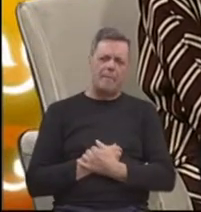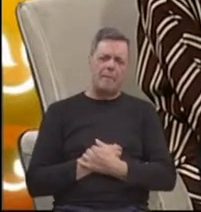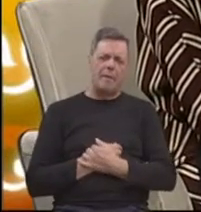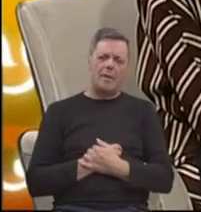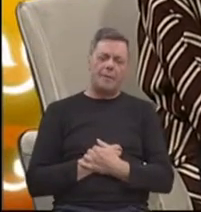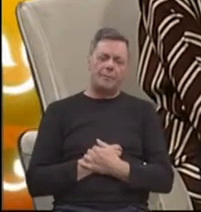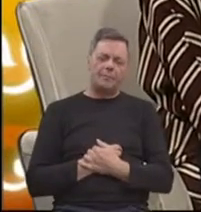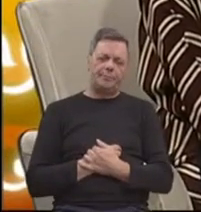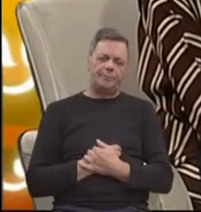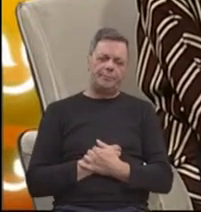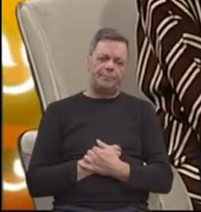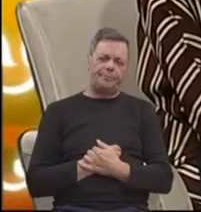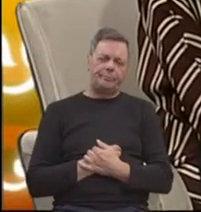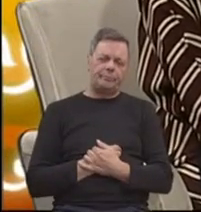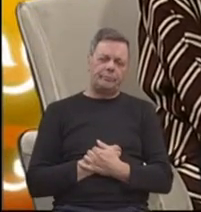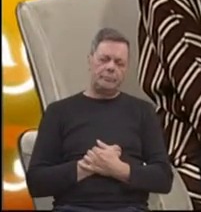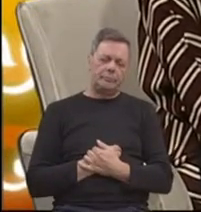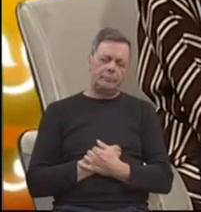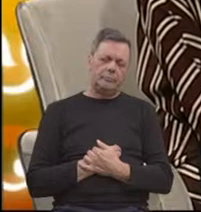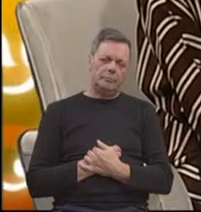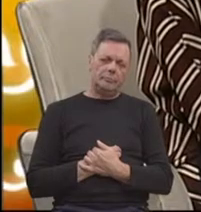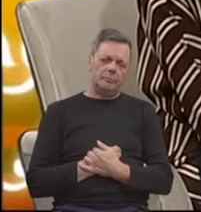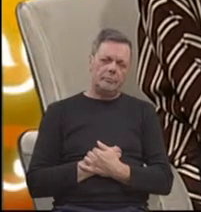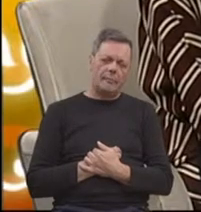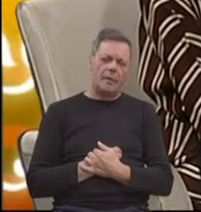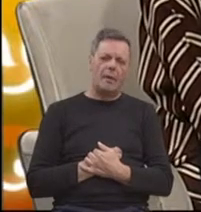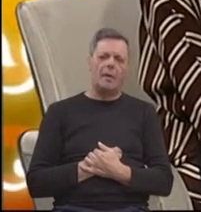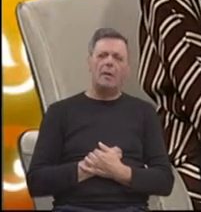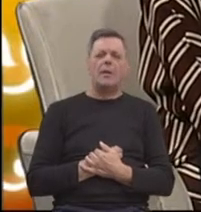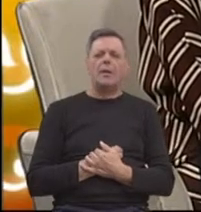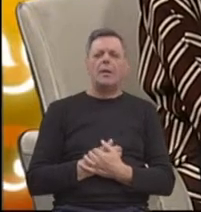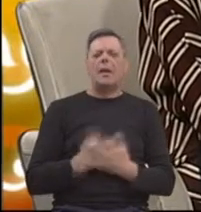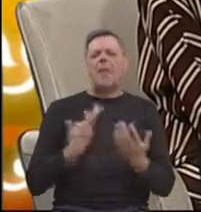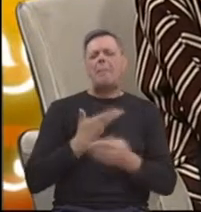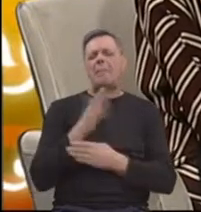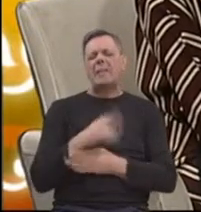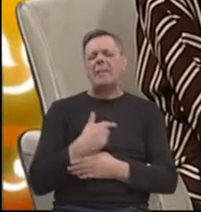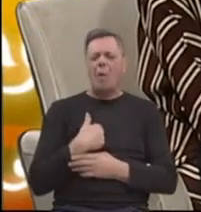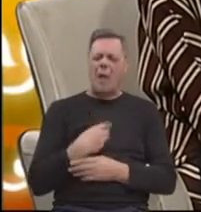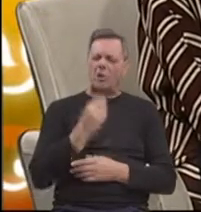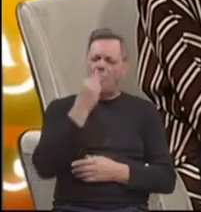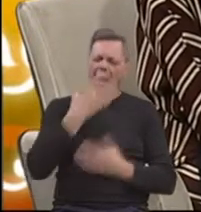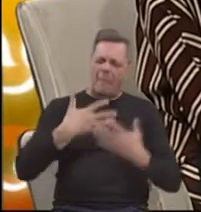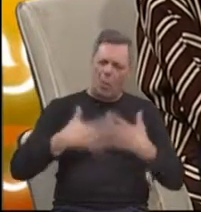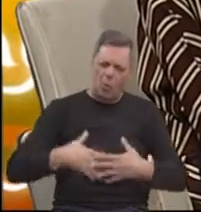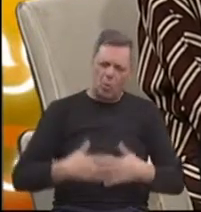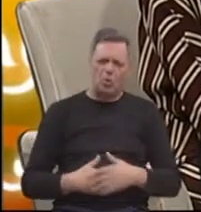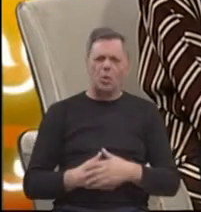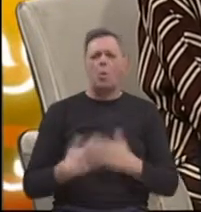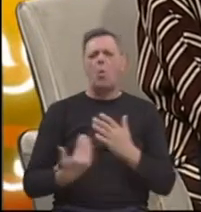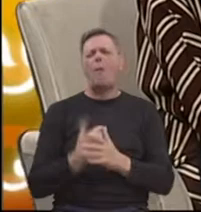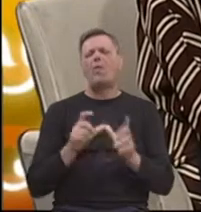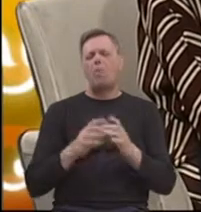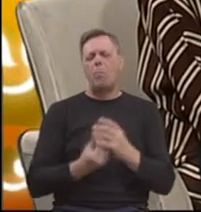druženjima tijekom kongresa koji su isto bitan dio interakcije u kojima predstavljamo i našu prehrambenu industriju i novosti